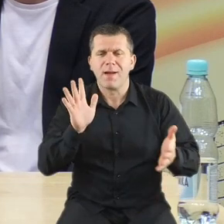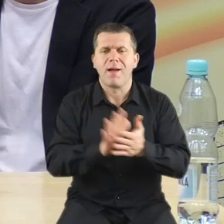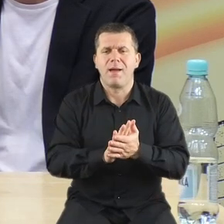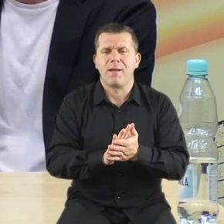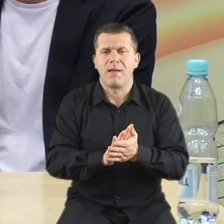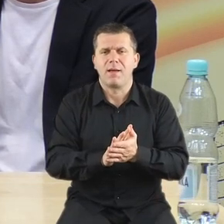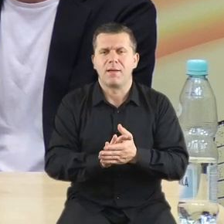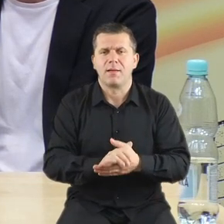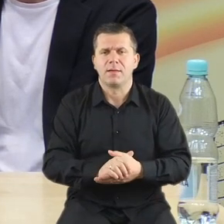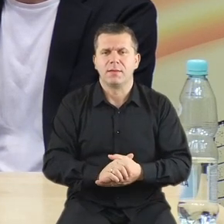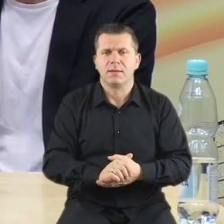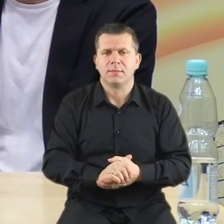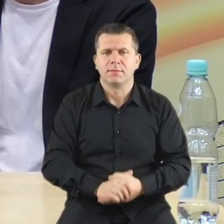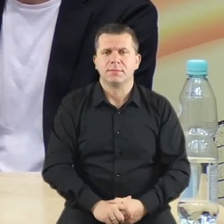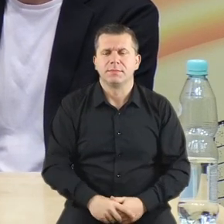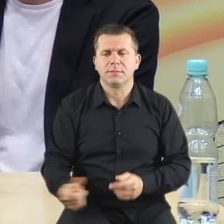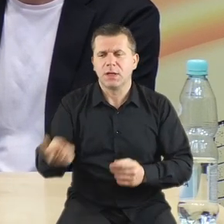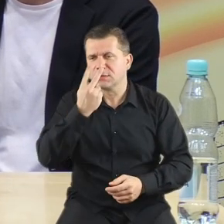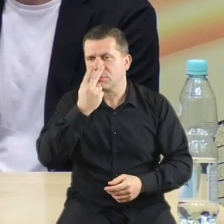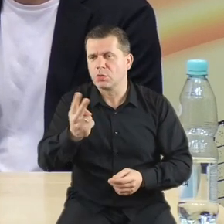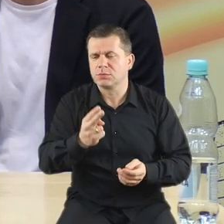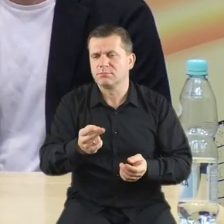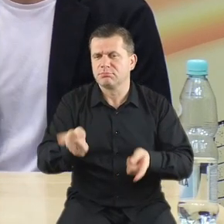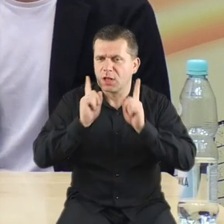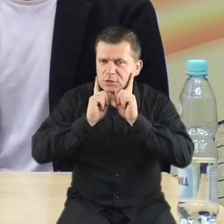charakterologicznymi, właśnie z takim spojrzeniem na rzeczywistość?